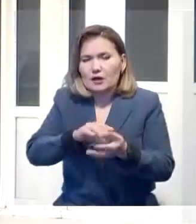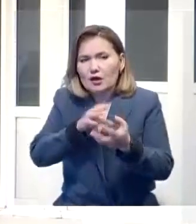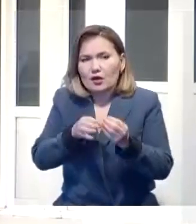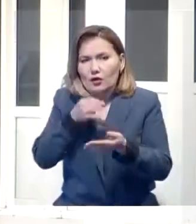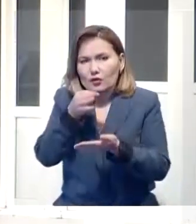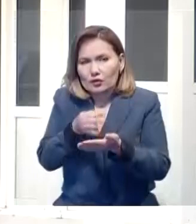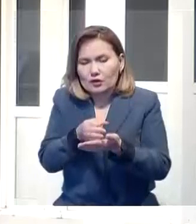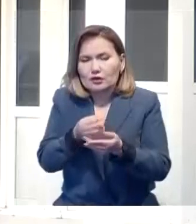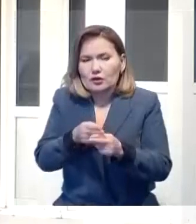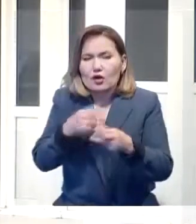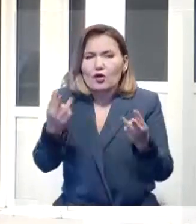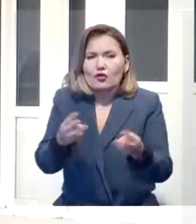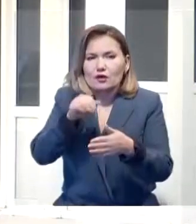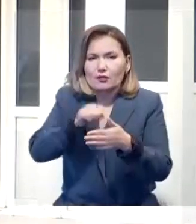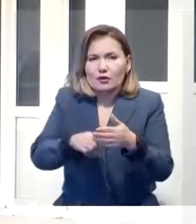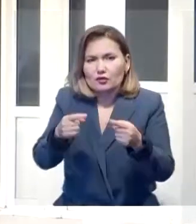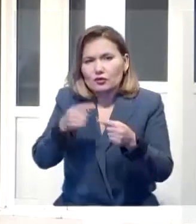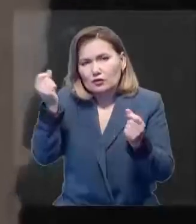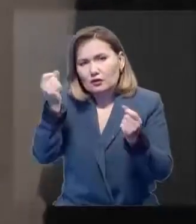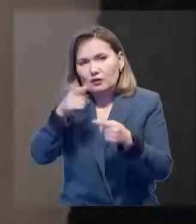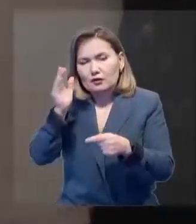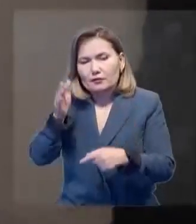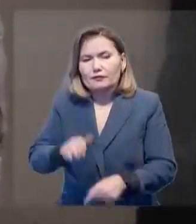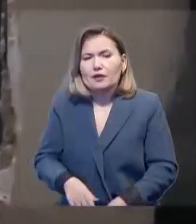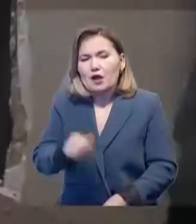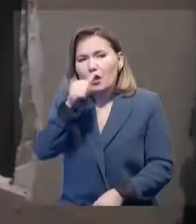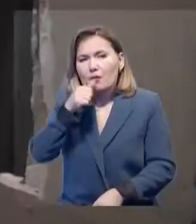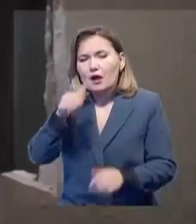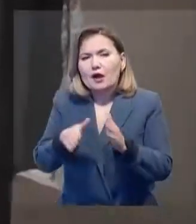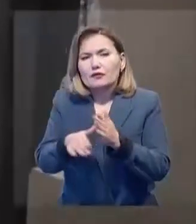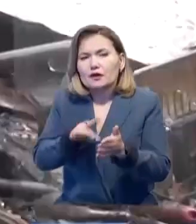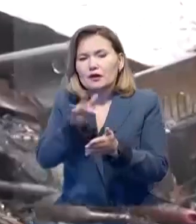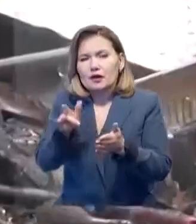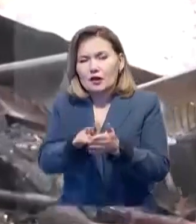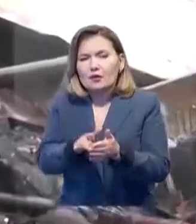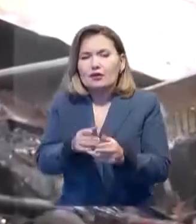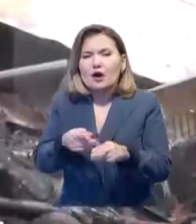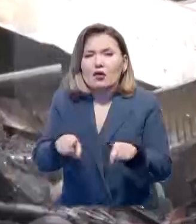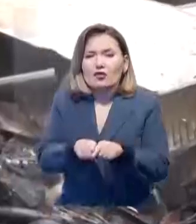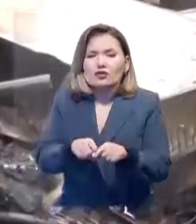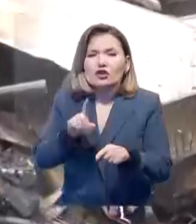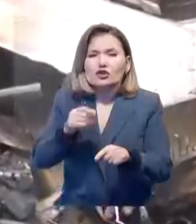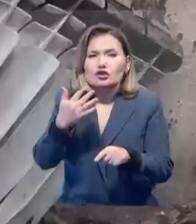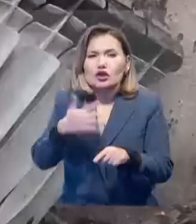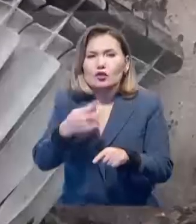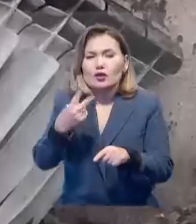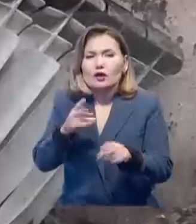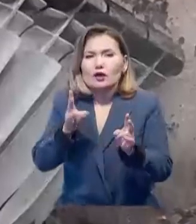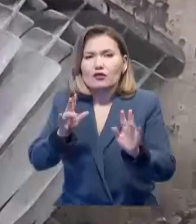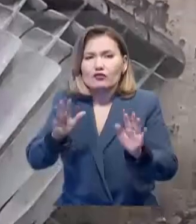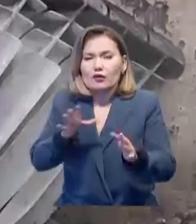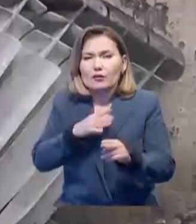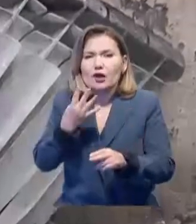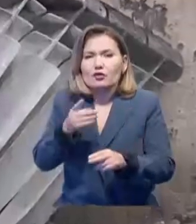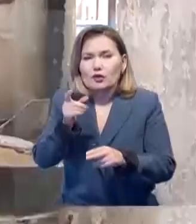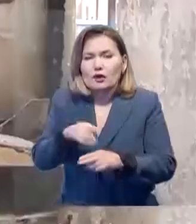қорытындысымен өрттің толық себебі белгілі болады. Былтыр Атырау қаласы бойынша осындай 152 оқиға тіркелген екен. Салдарынан 4 адам қаза тауып,